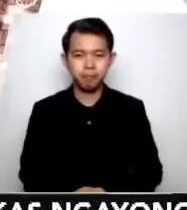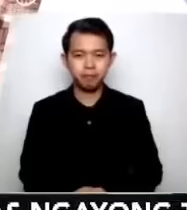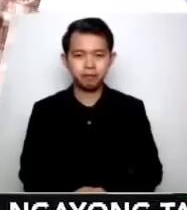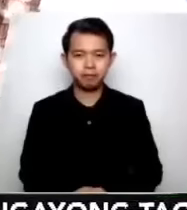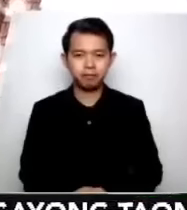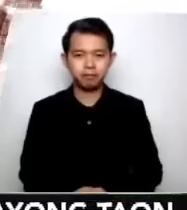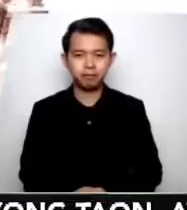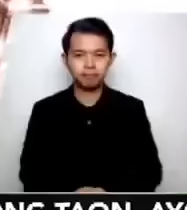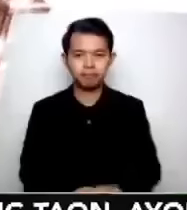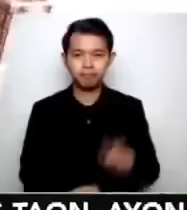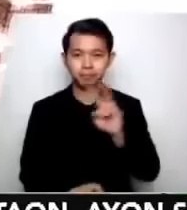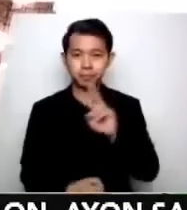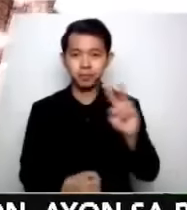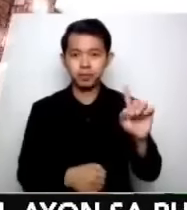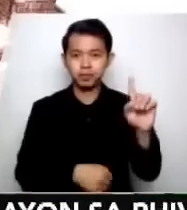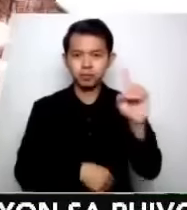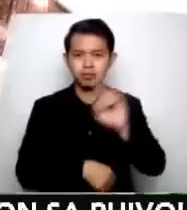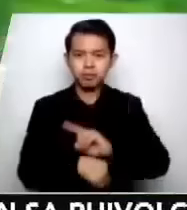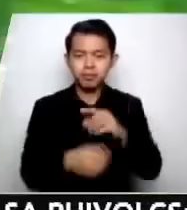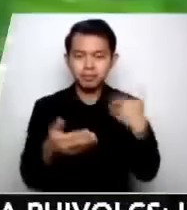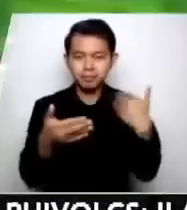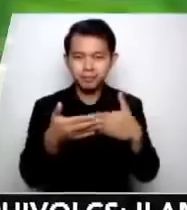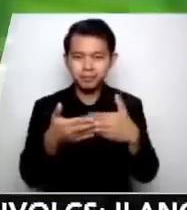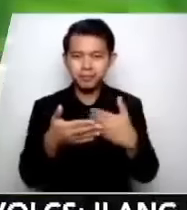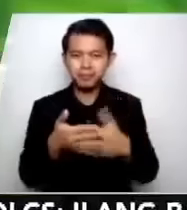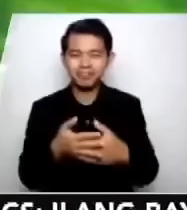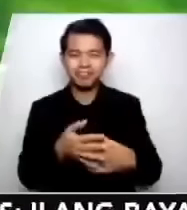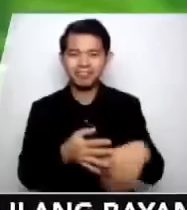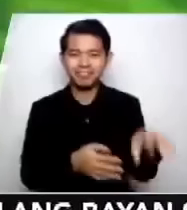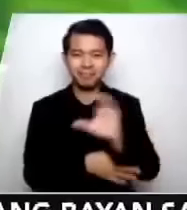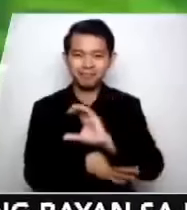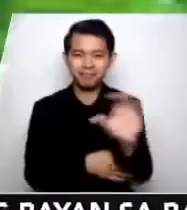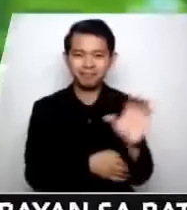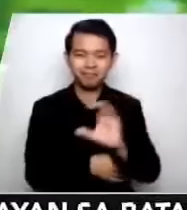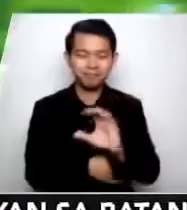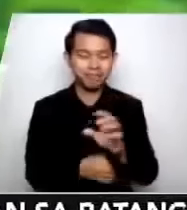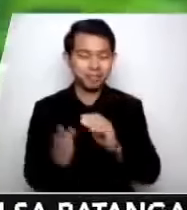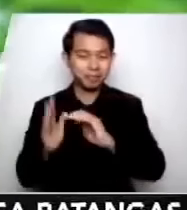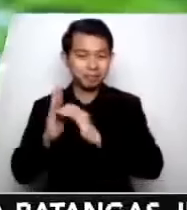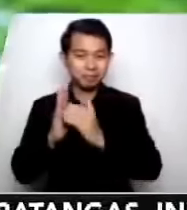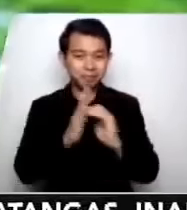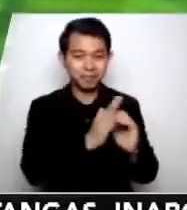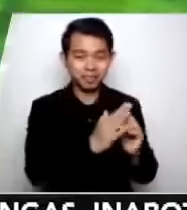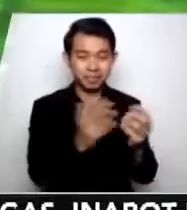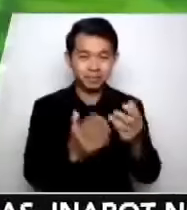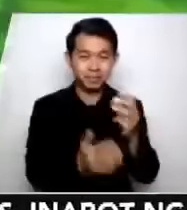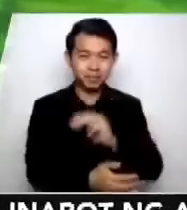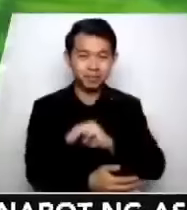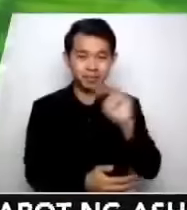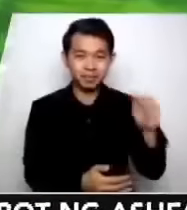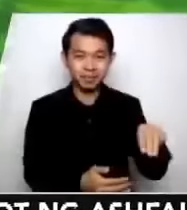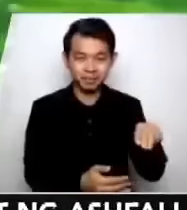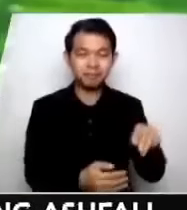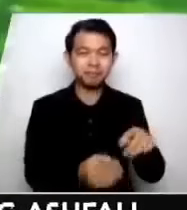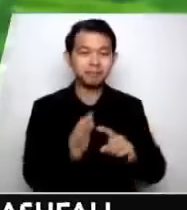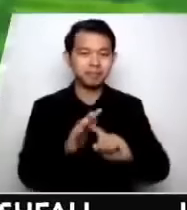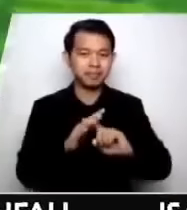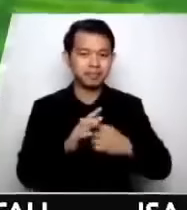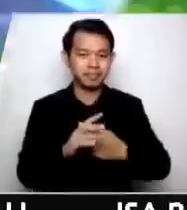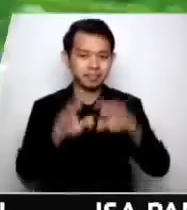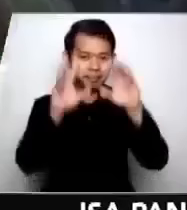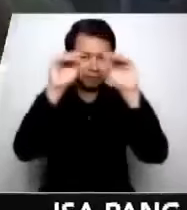bago magpasko, ilan pang lungsod sa Metro Manila ang nagpailaw ng kanilang Christmas displays. Silipin sa report ni Marie